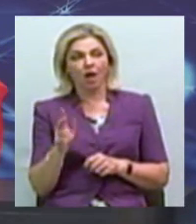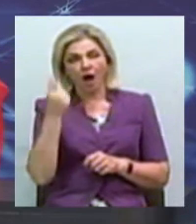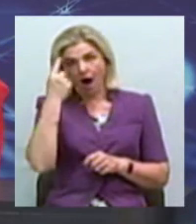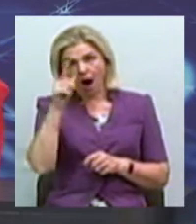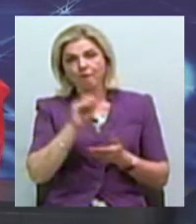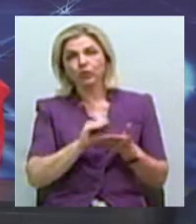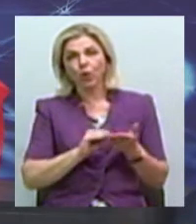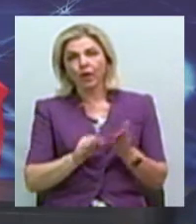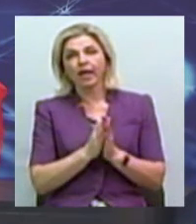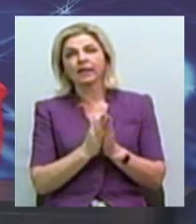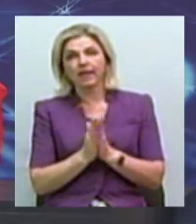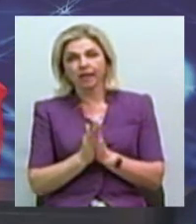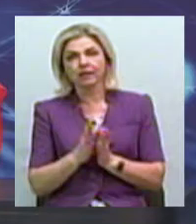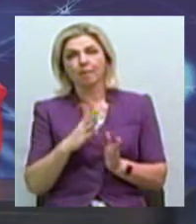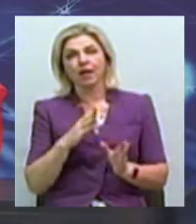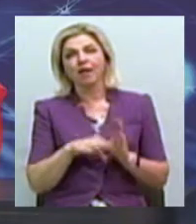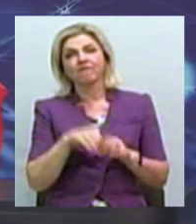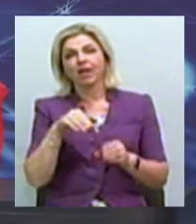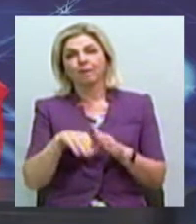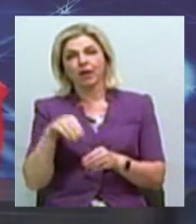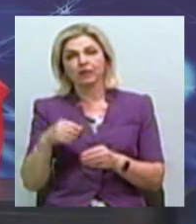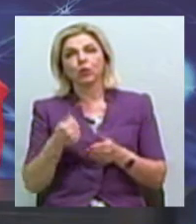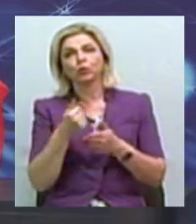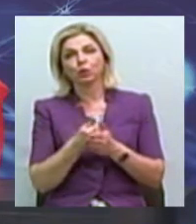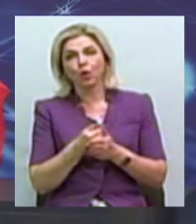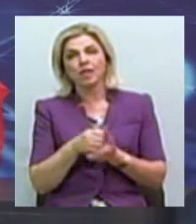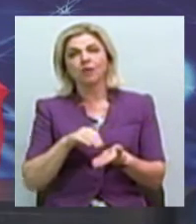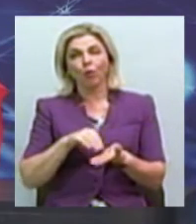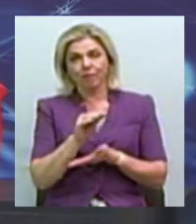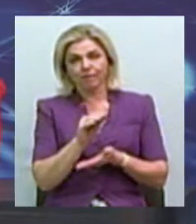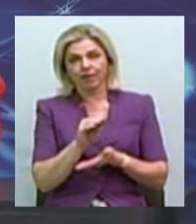автори книги були відібрані до закупівлі,